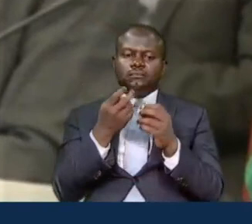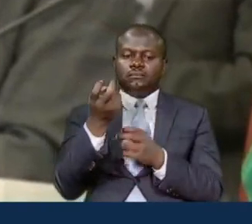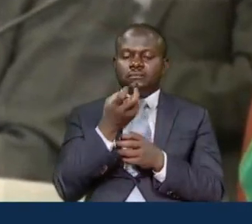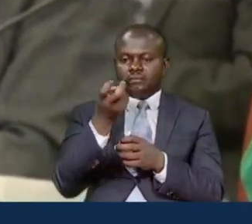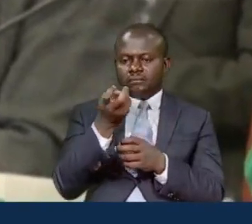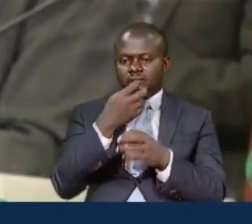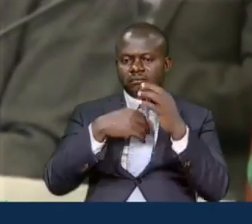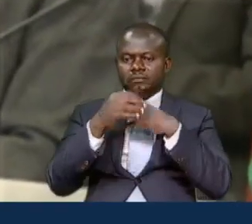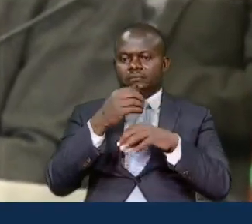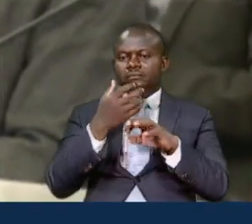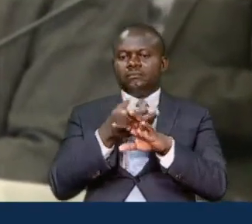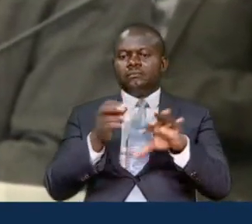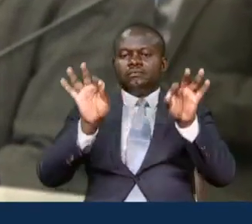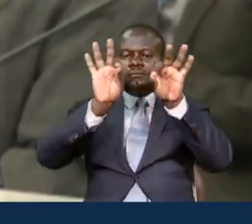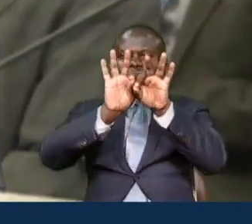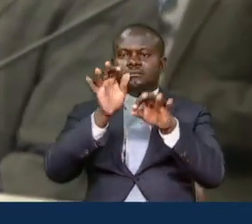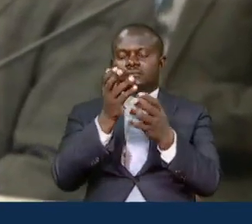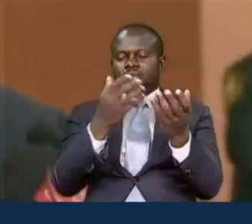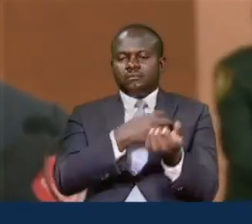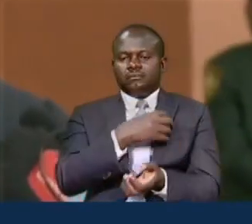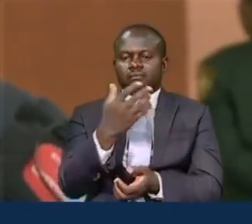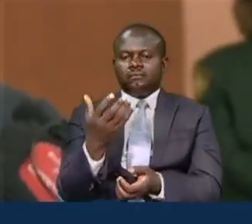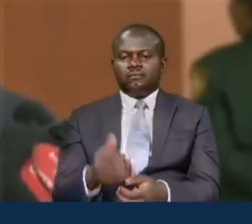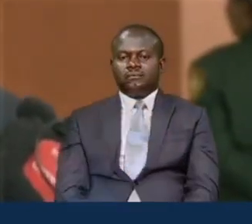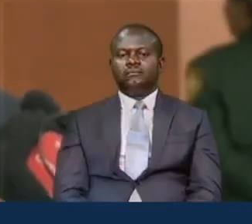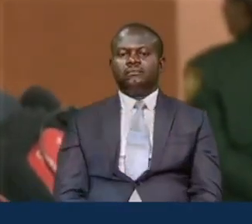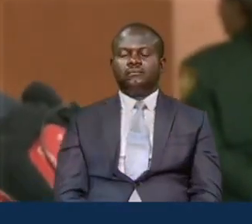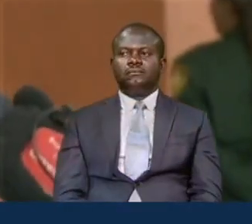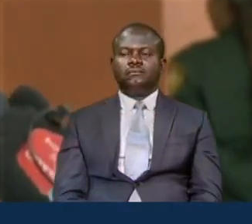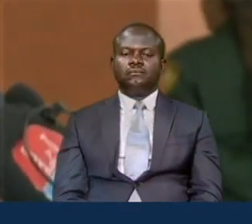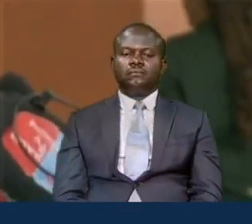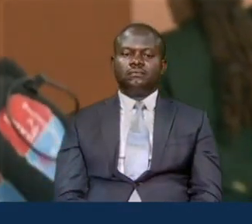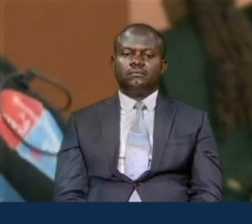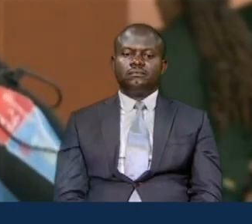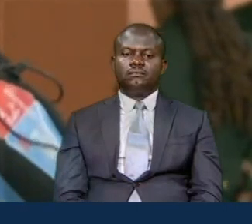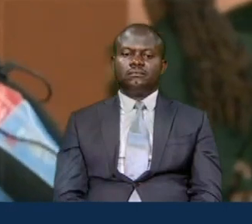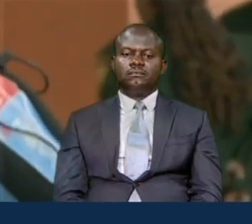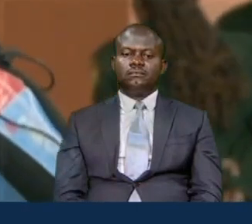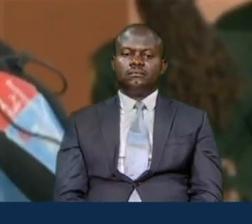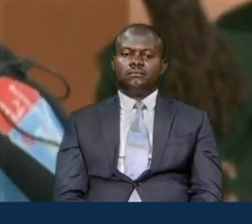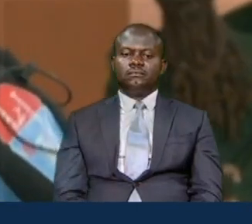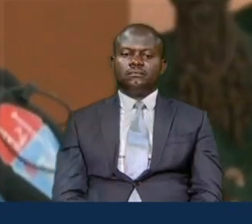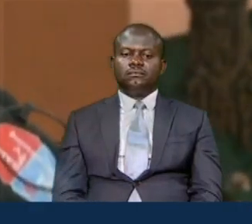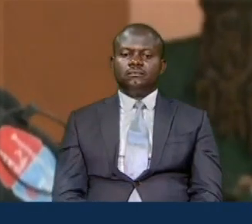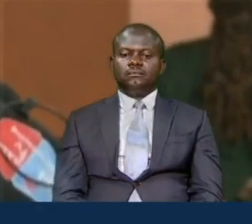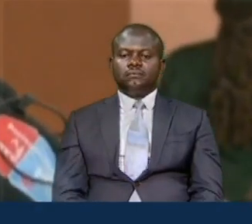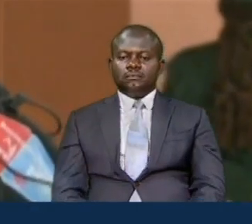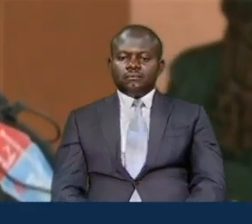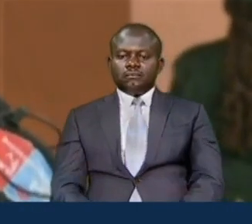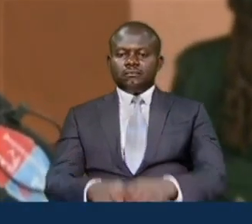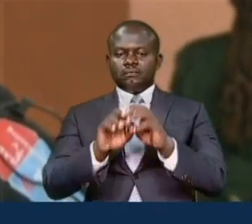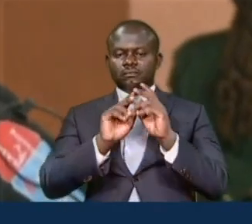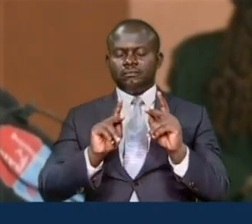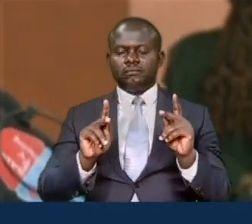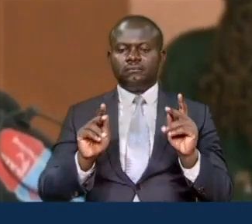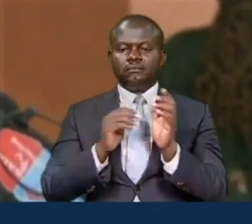inganda n'amabuye y'agaciro uyu mugabane ukungahayeho. Peace and stability is still a challenge in some